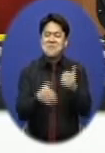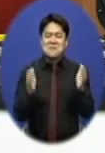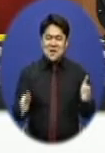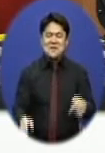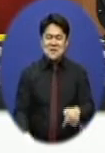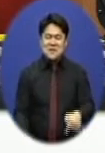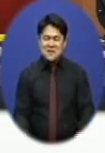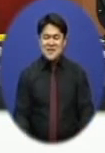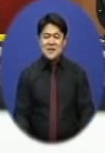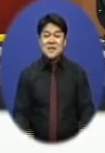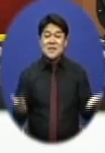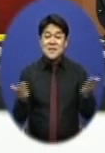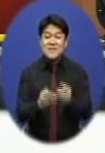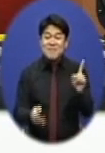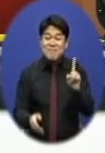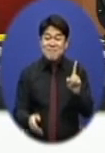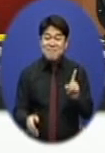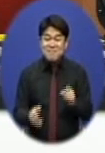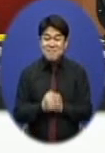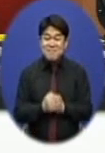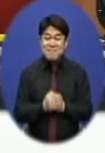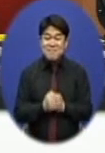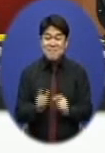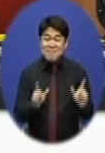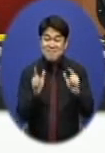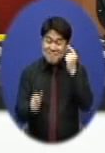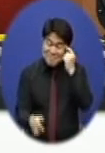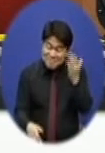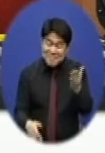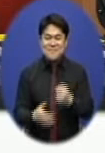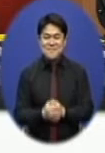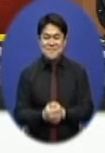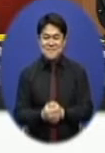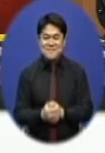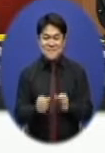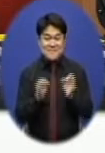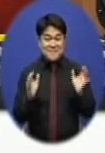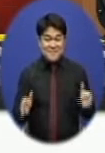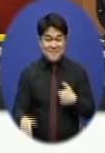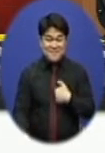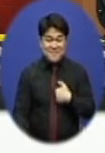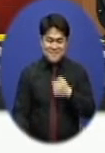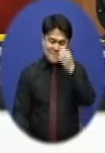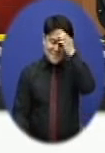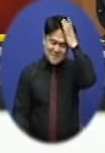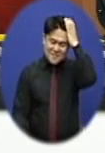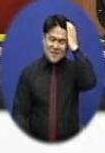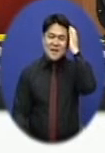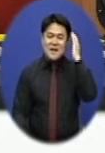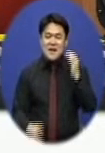아이고. 네. 어떤 일을 하면서 이 연세까지 달려오셨을까요? 그동안에, 예.